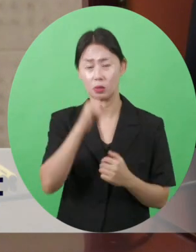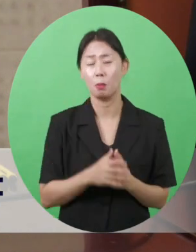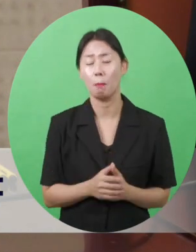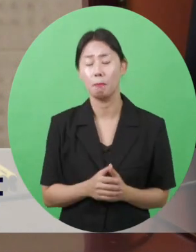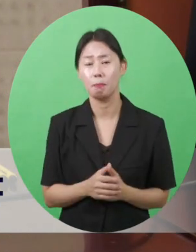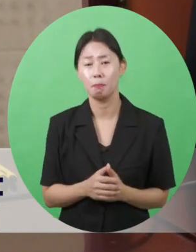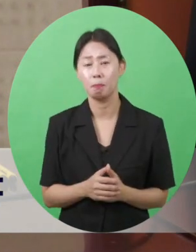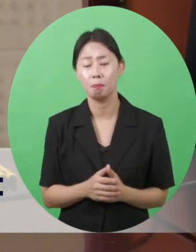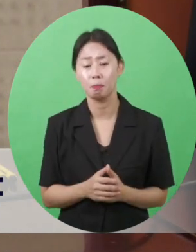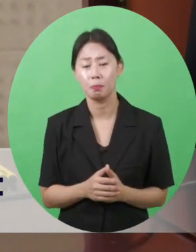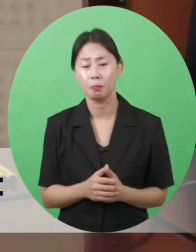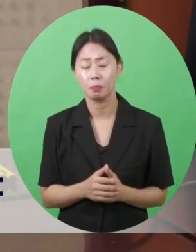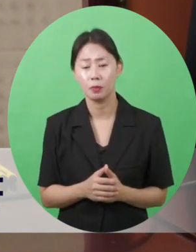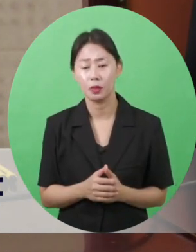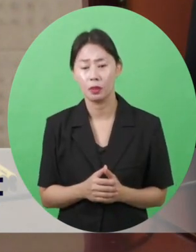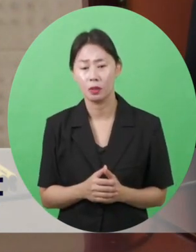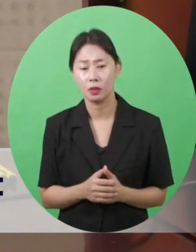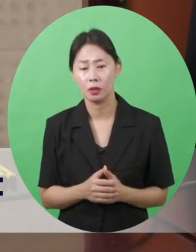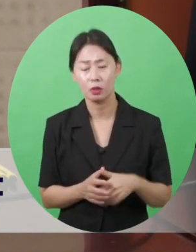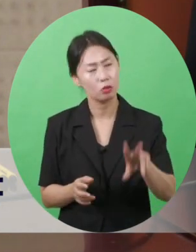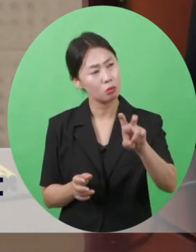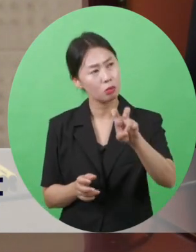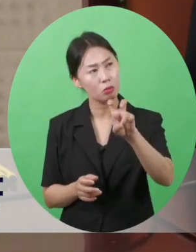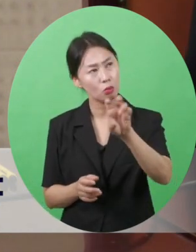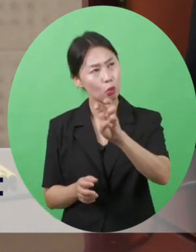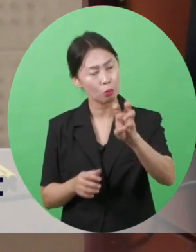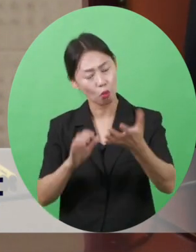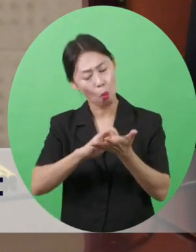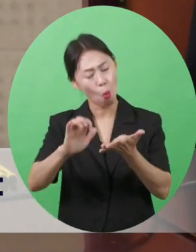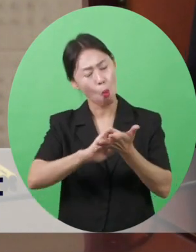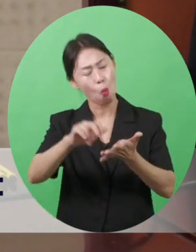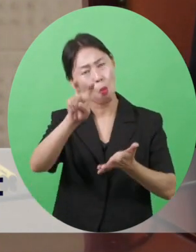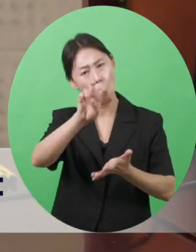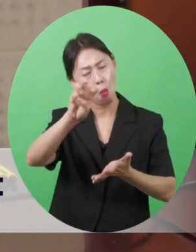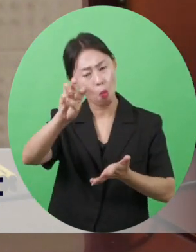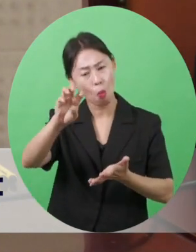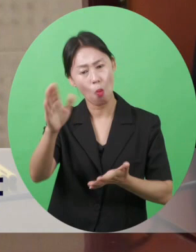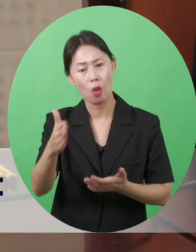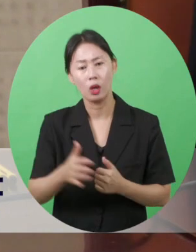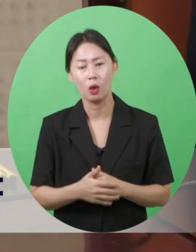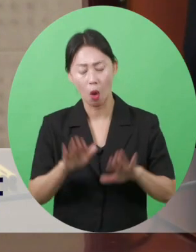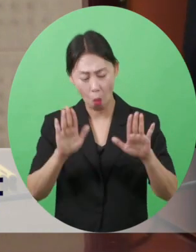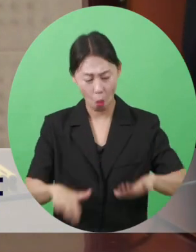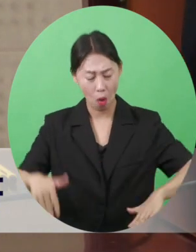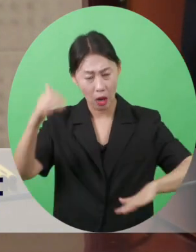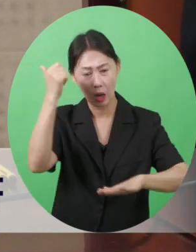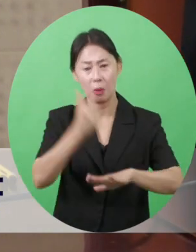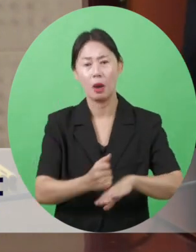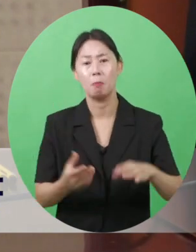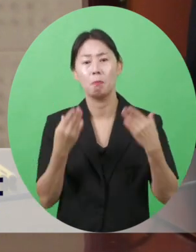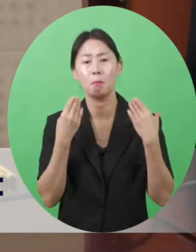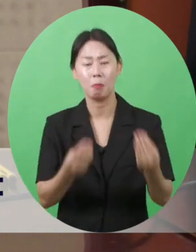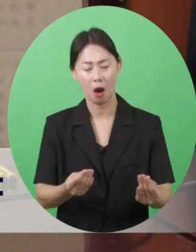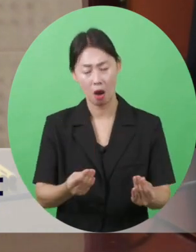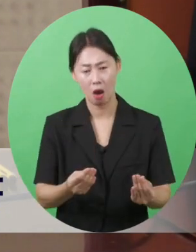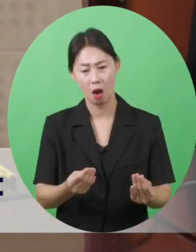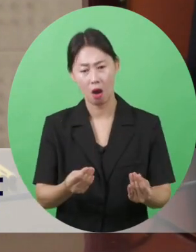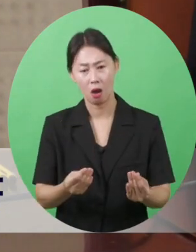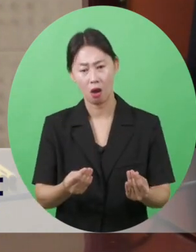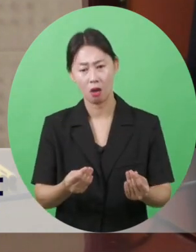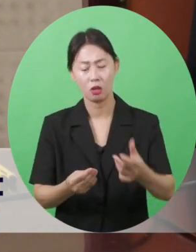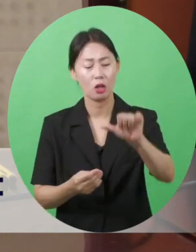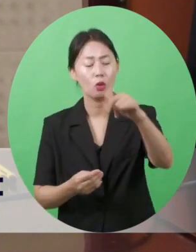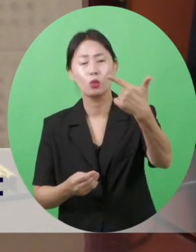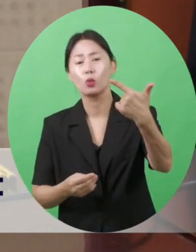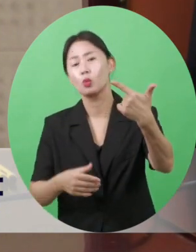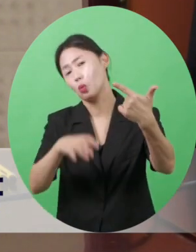이탁하는 게 지금 한 2, 30건 정도 됩니다. 그래서 올해 말로 또 만료가 된 것들이